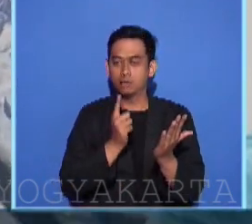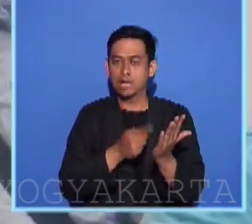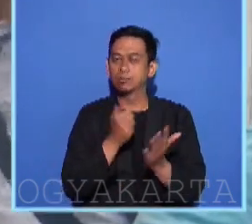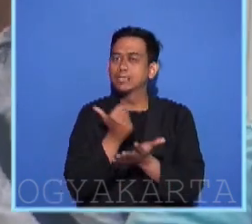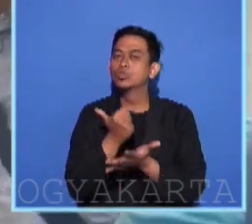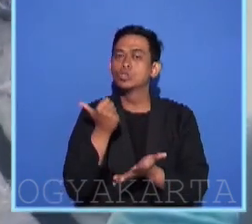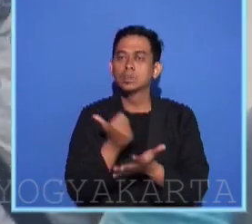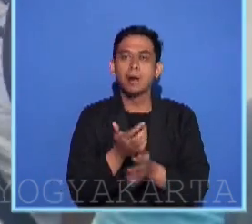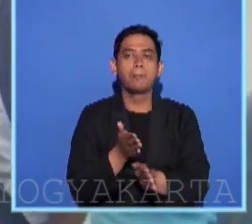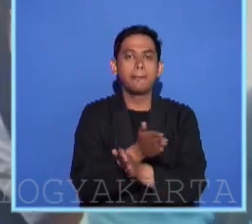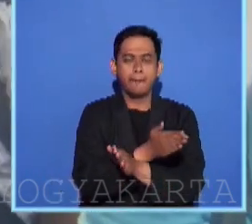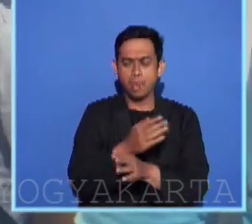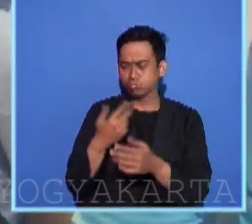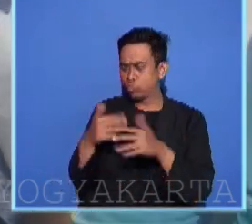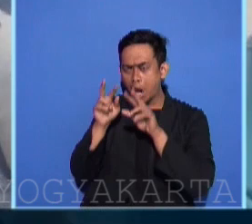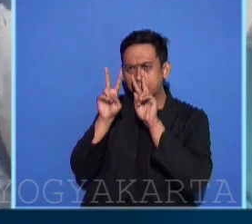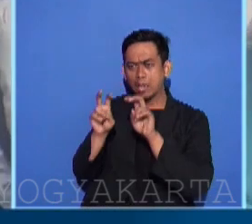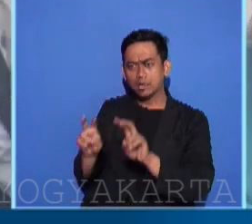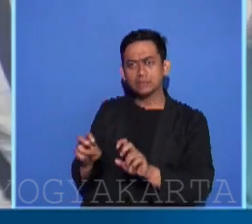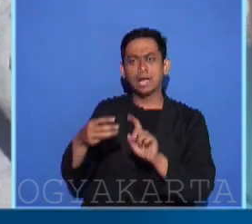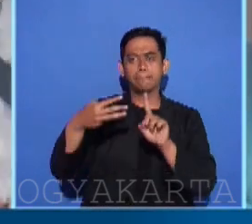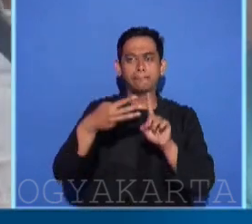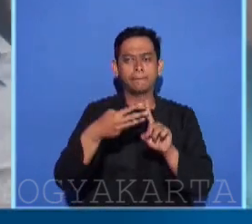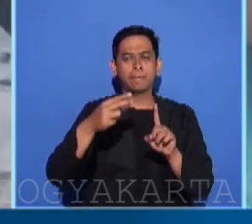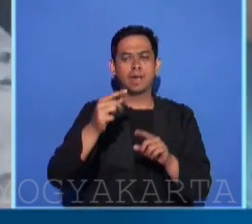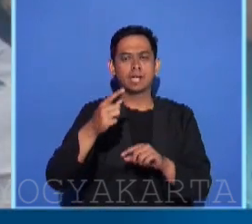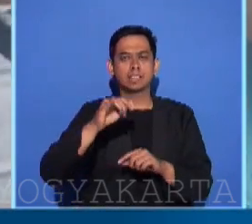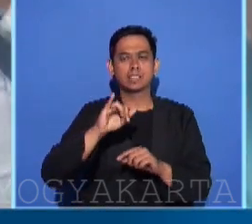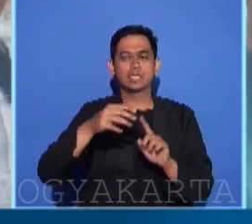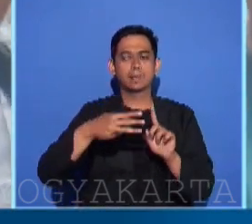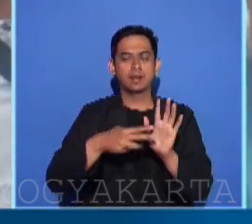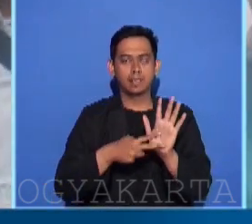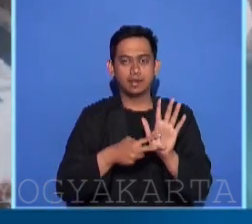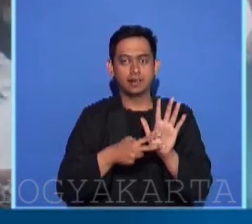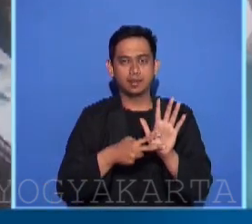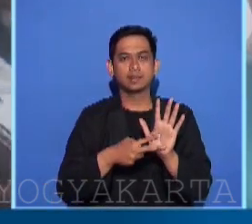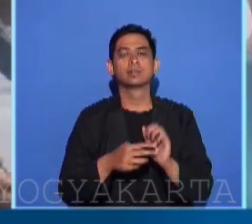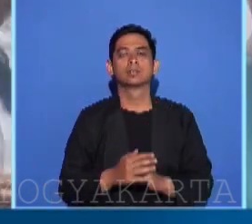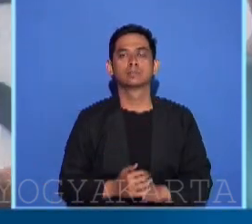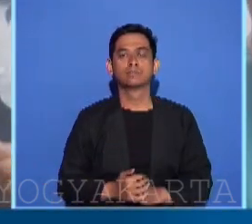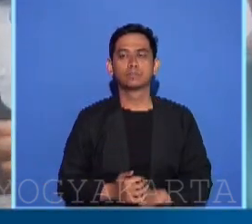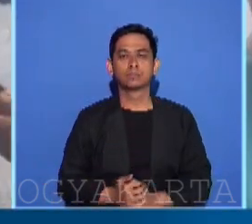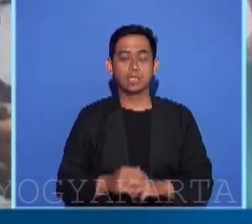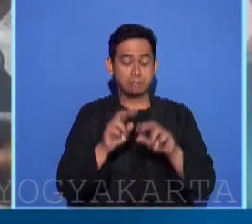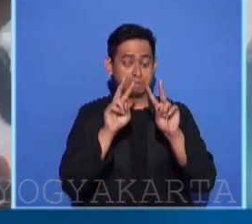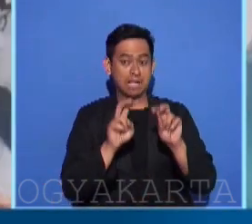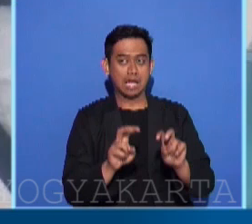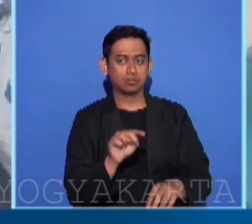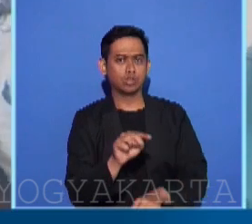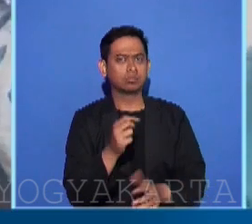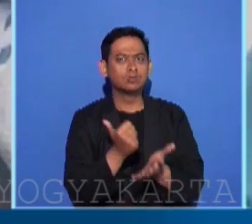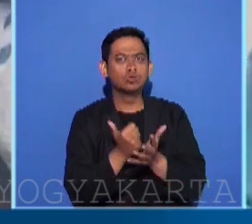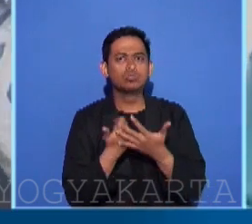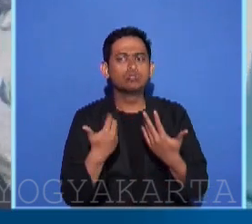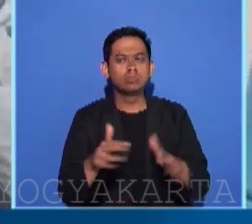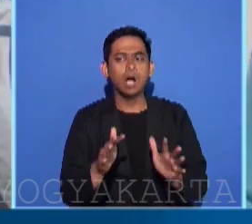dari BRIN, ya. Dan kajian-kajian ini sebenarnya sudah